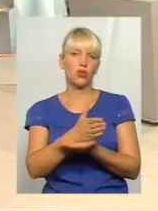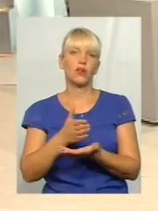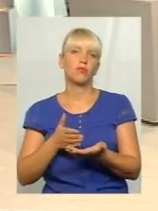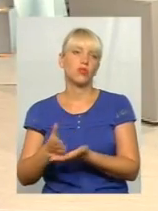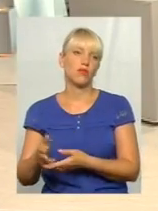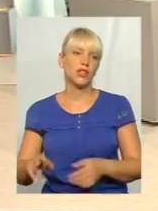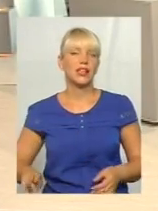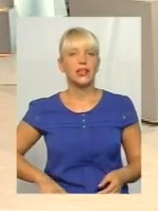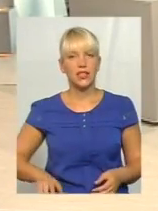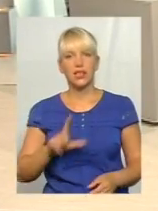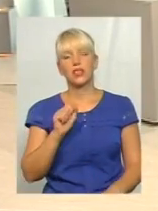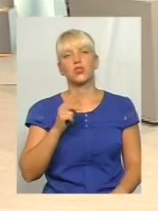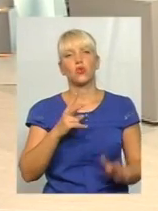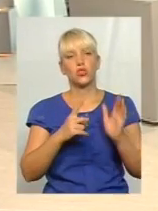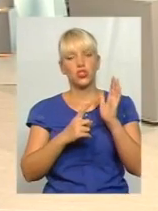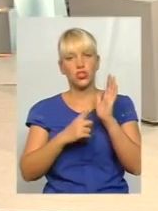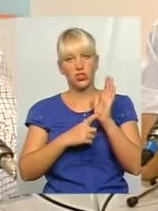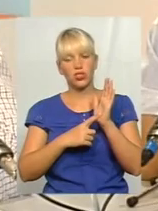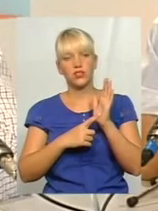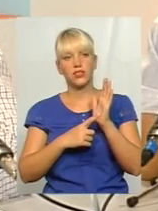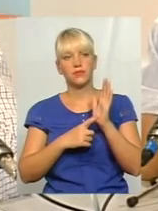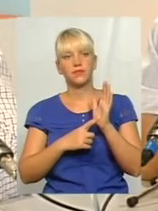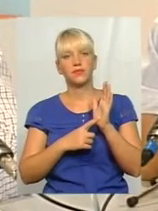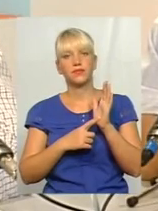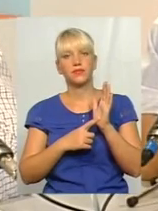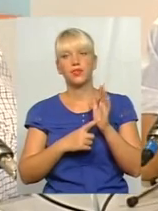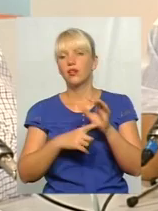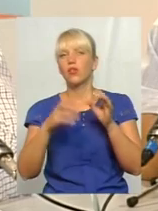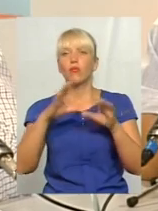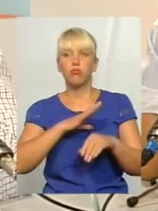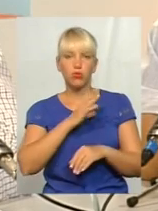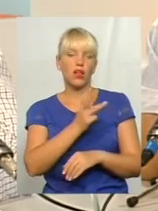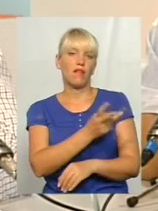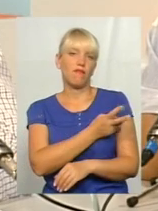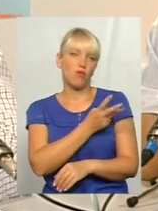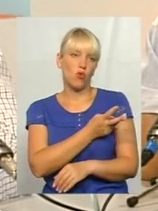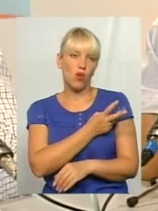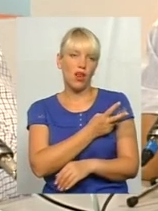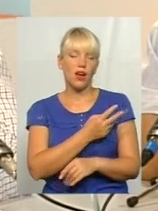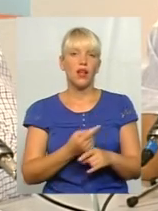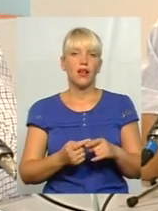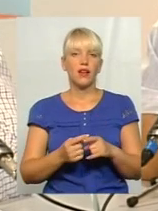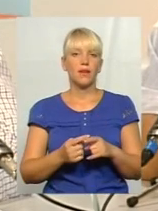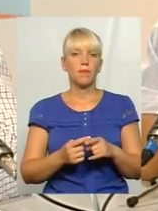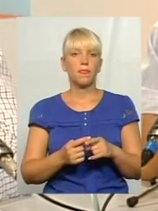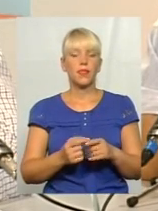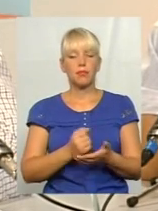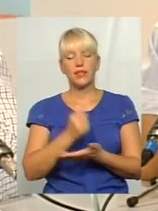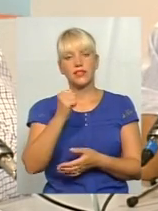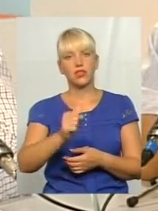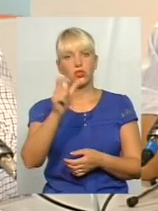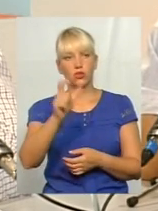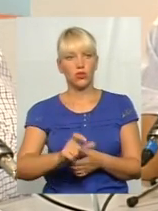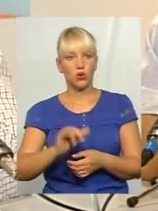сходики я гово була Воля скажемо так призначити людину у